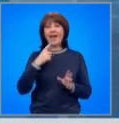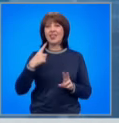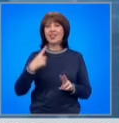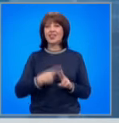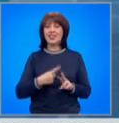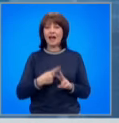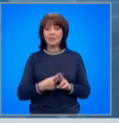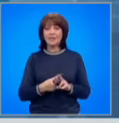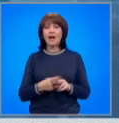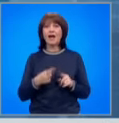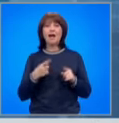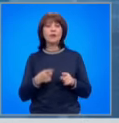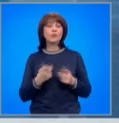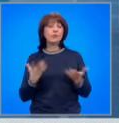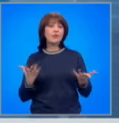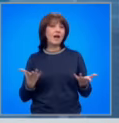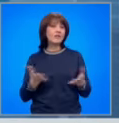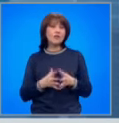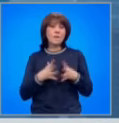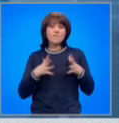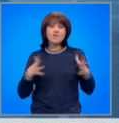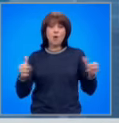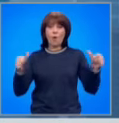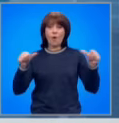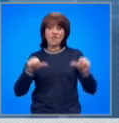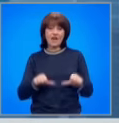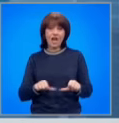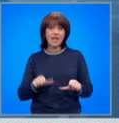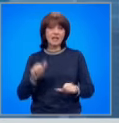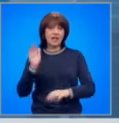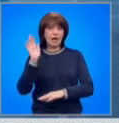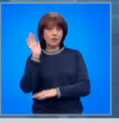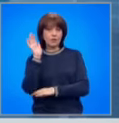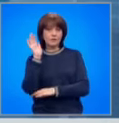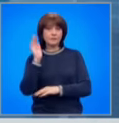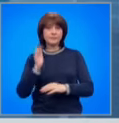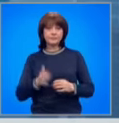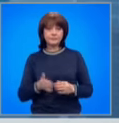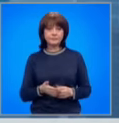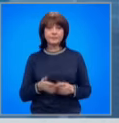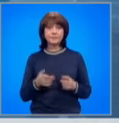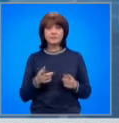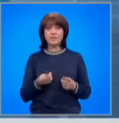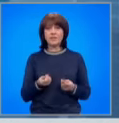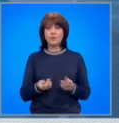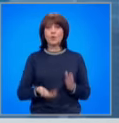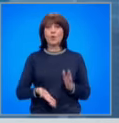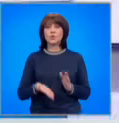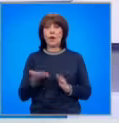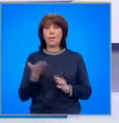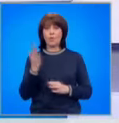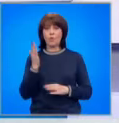то това би обрекло на много фалити, много хотели, тъй като цените ще са много скъпи за отопление. И това е основното перо като разход.